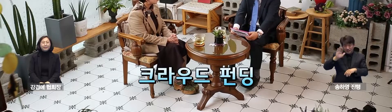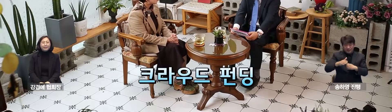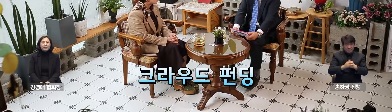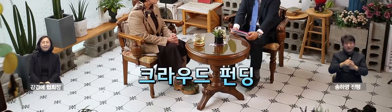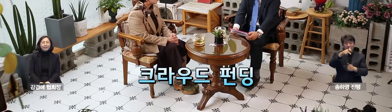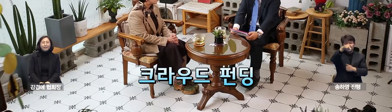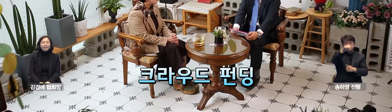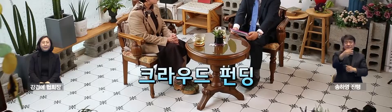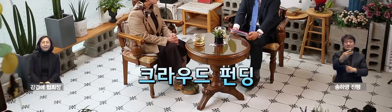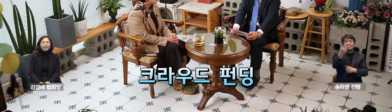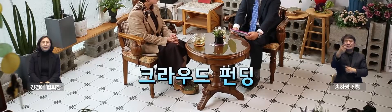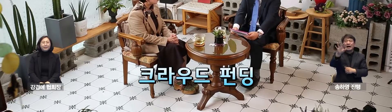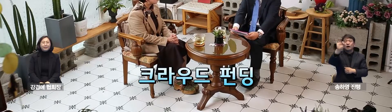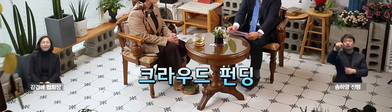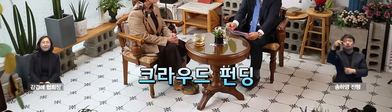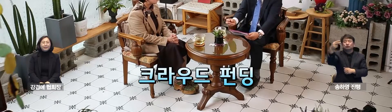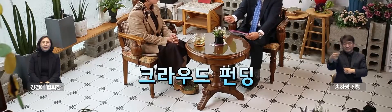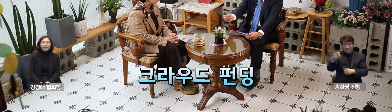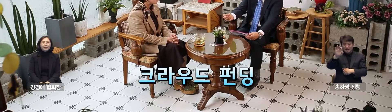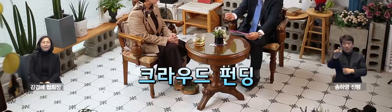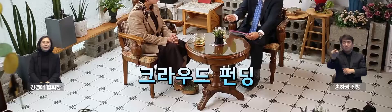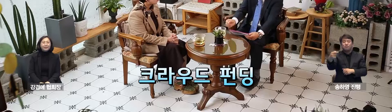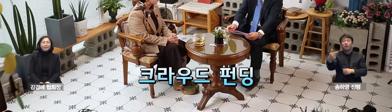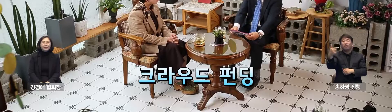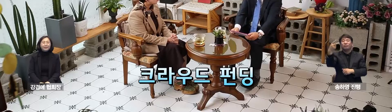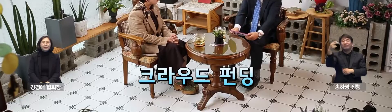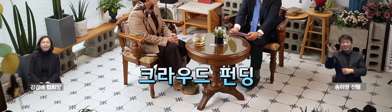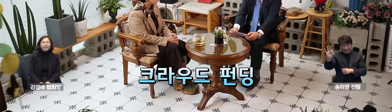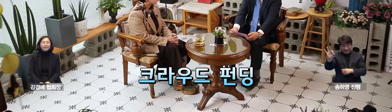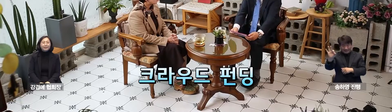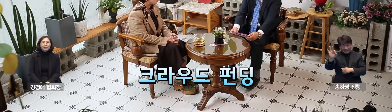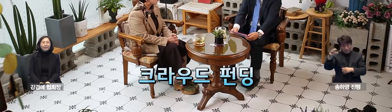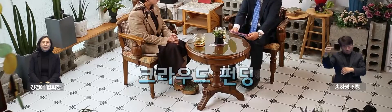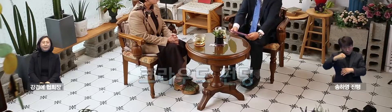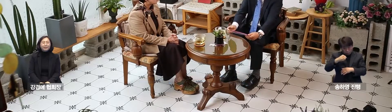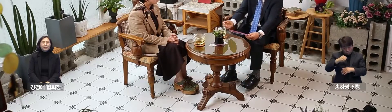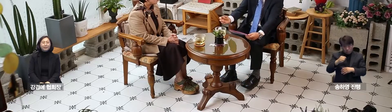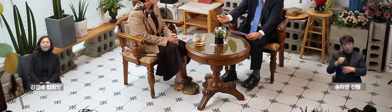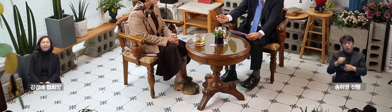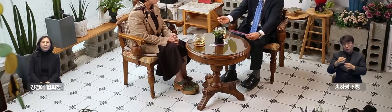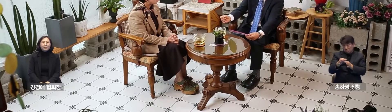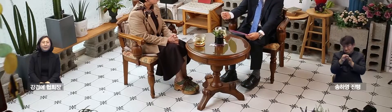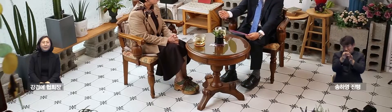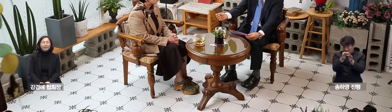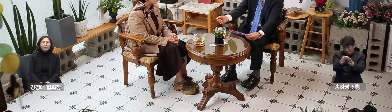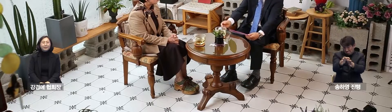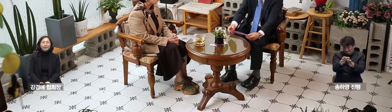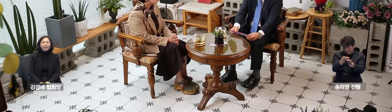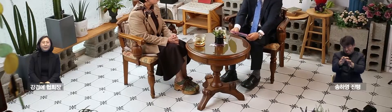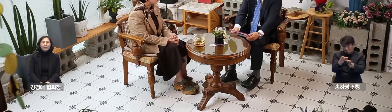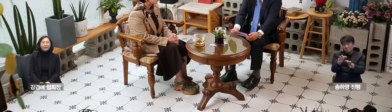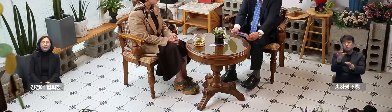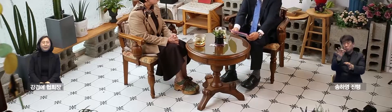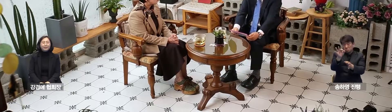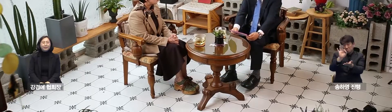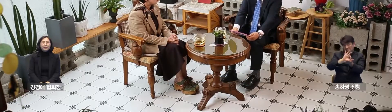크라우드 펀딩에 의해서 또 뭐 이렇게 자금을 조달하고 그러는 게 그러는 데 대한 우리 여성